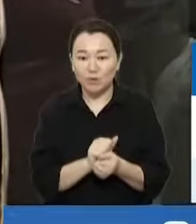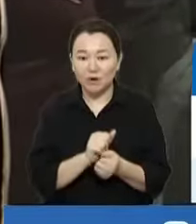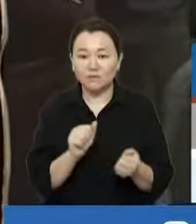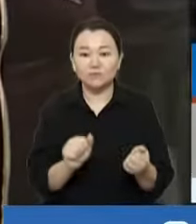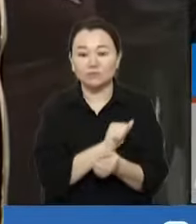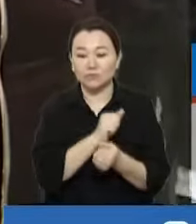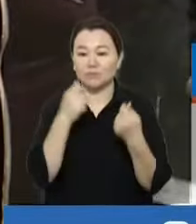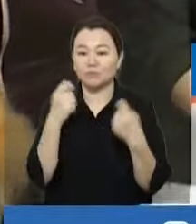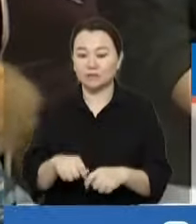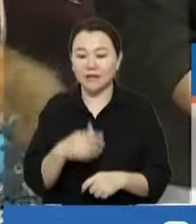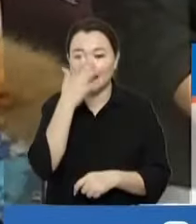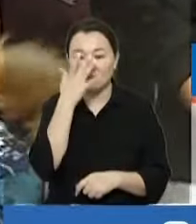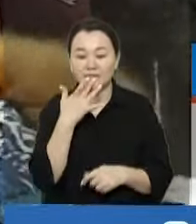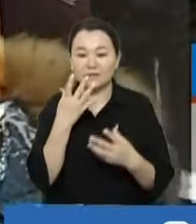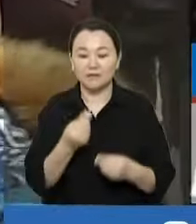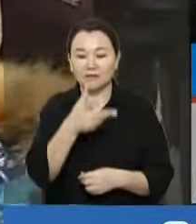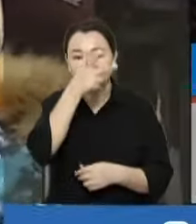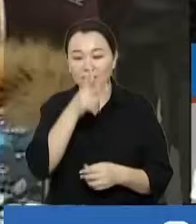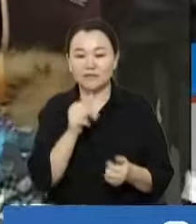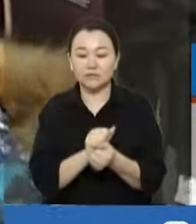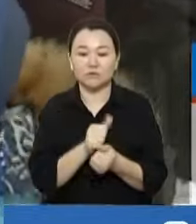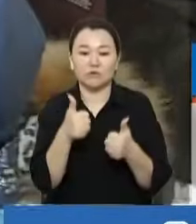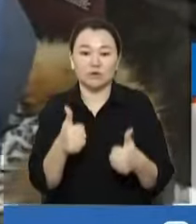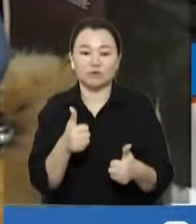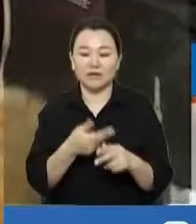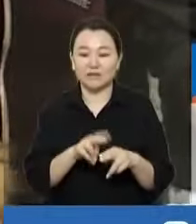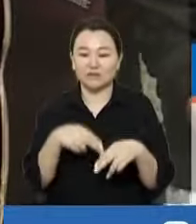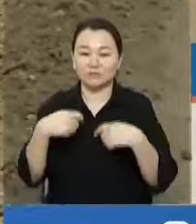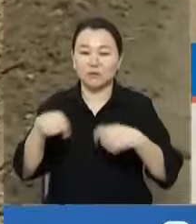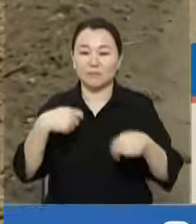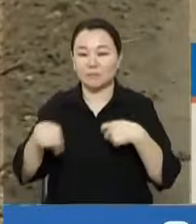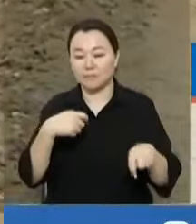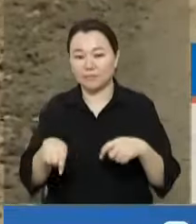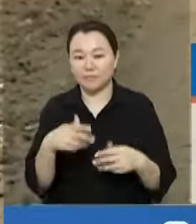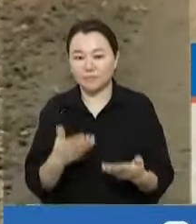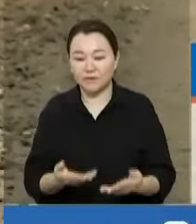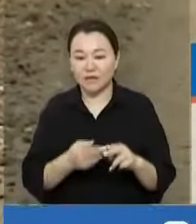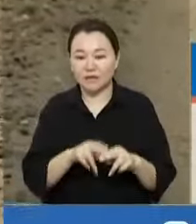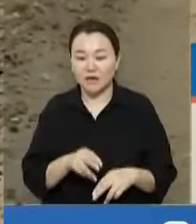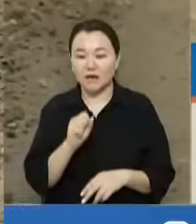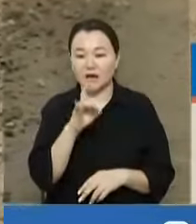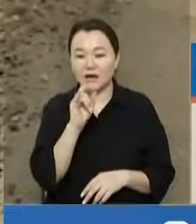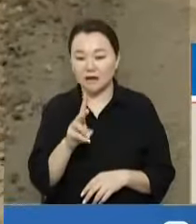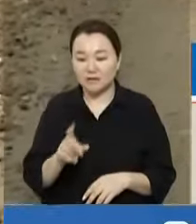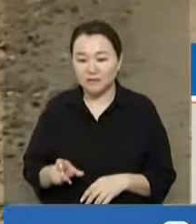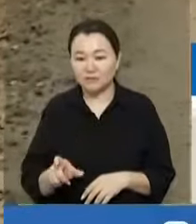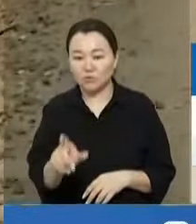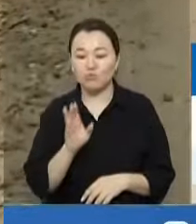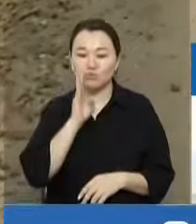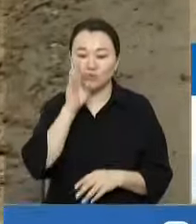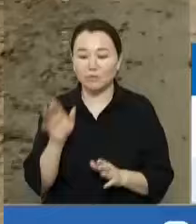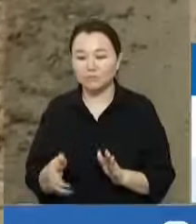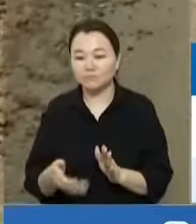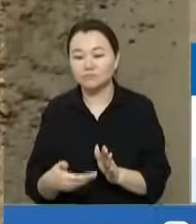жерді. Құрғақ жаздың күні мысалы 3 ай қып құрғақ айбет болып тұрады. Сол кезде сатып-сасып жібереді. Мына арықты әкімдік қызметкерлері таңертең қазып